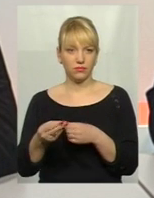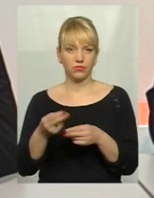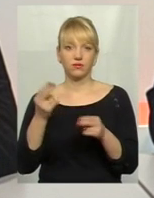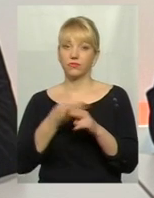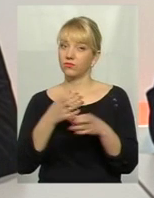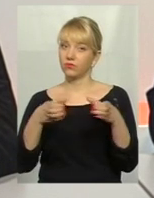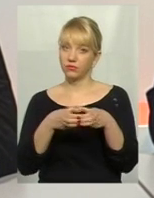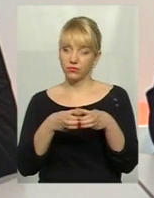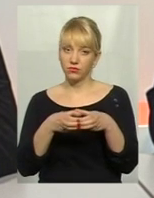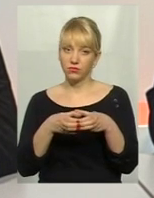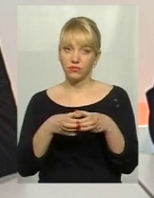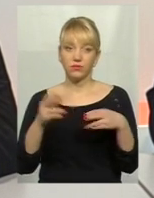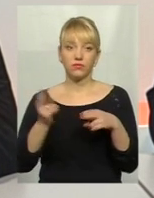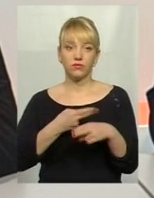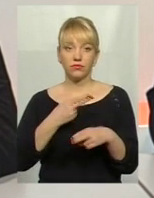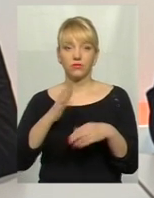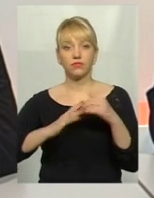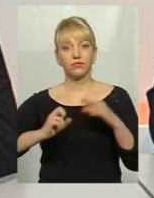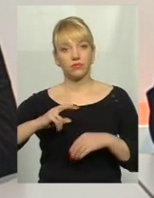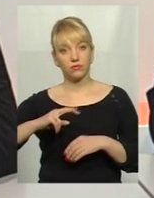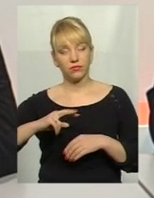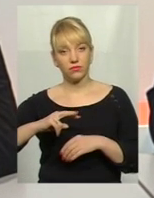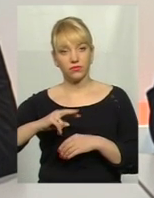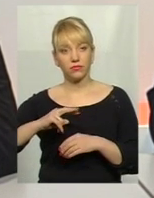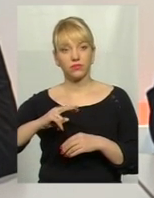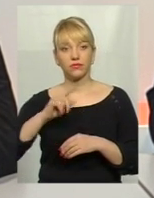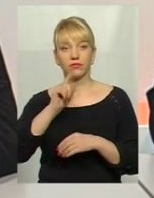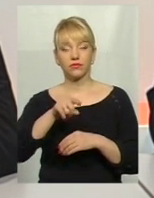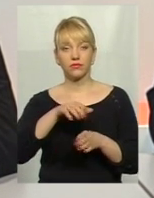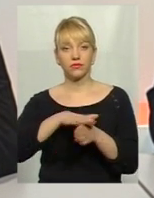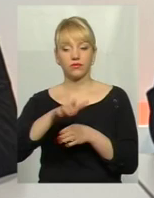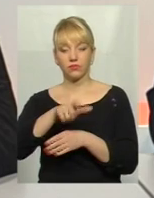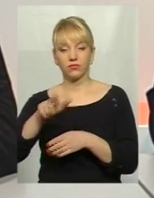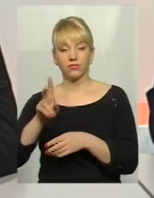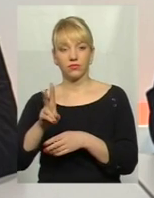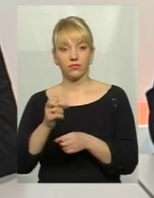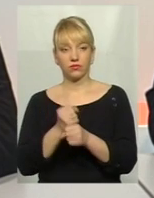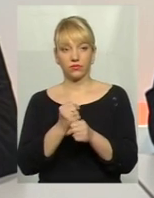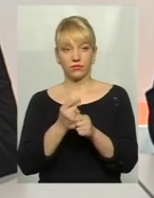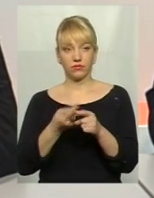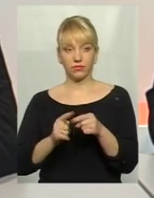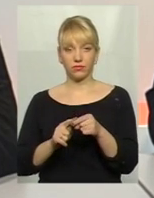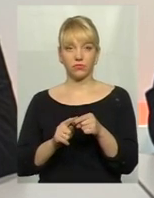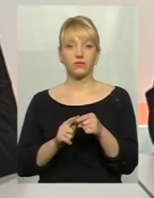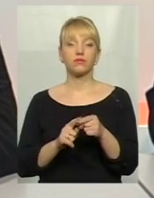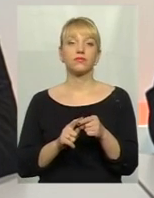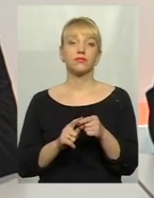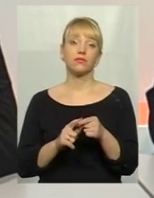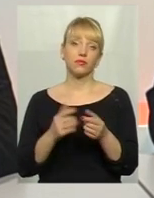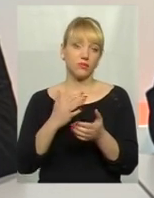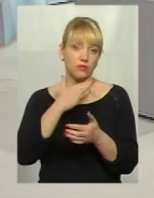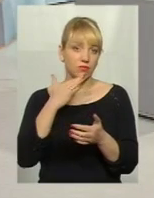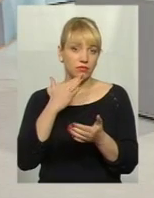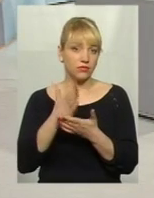команди, відсутність кваліфікації в тих виконавців безпосередніх, суб'єктивні